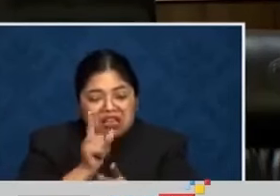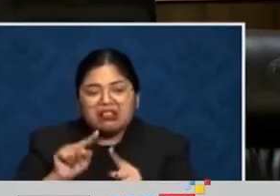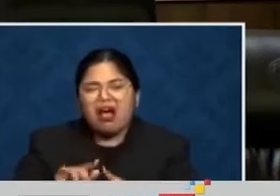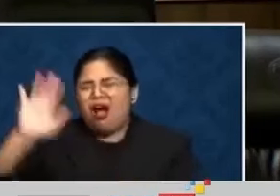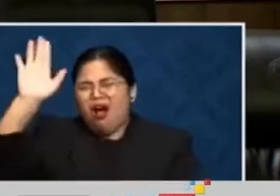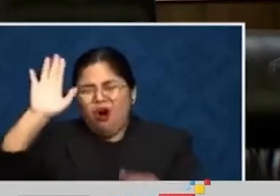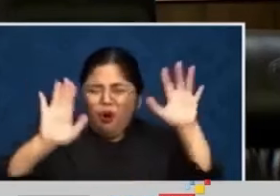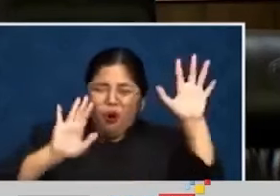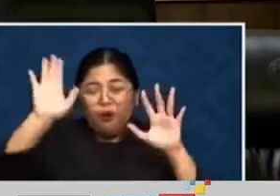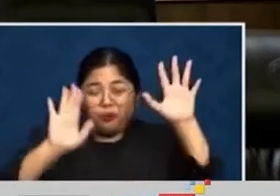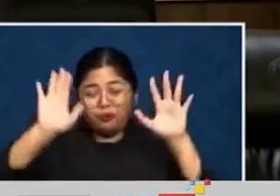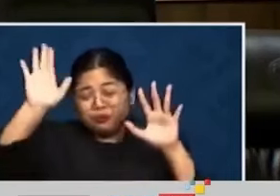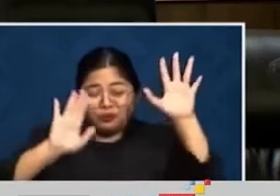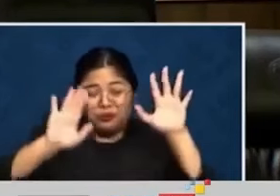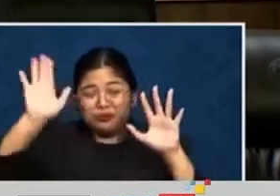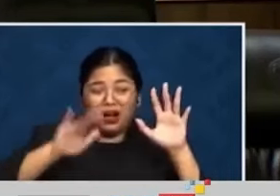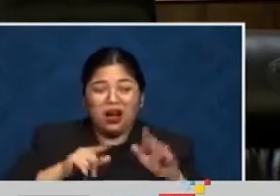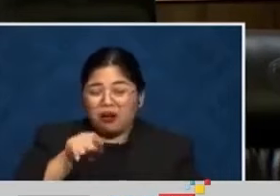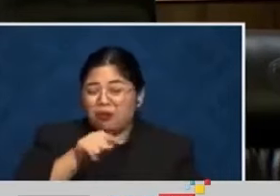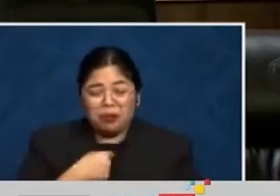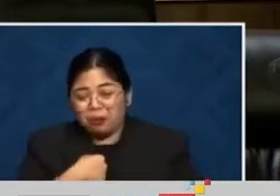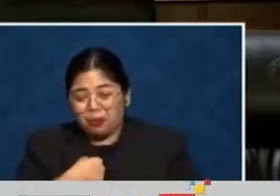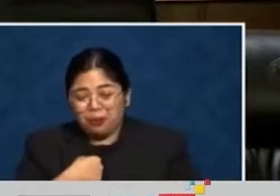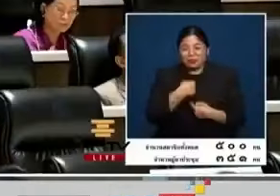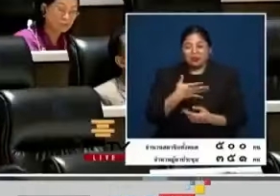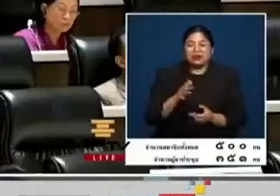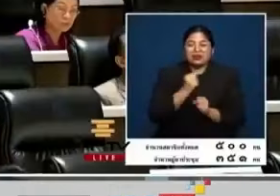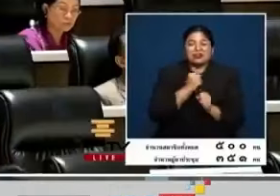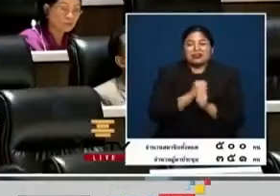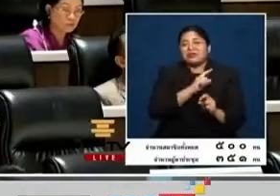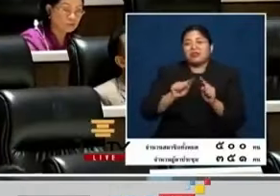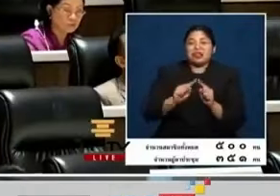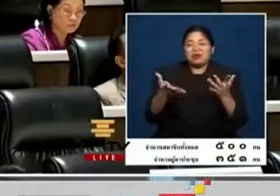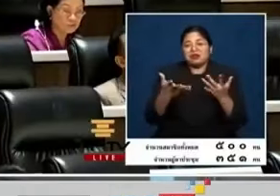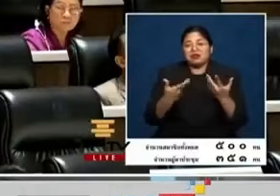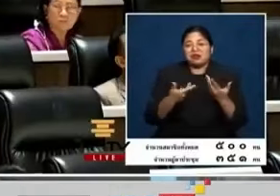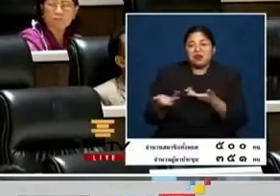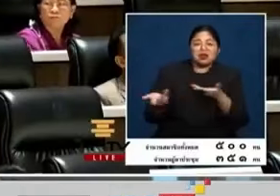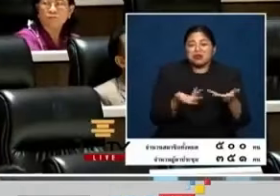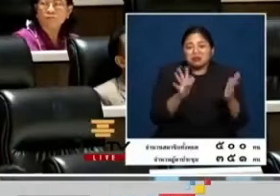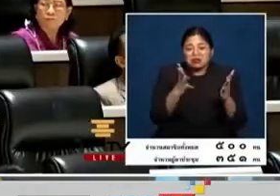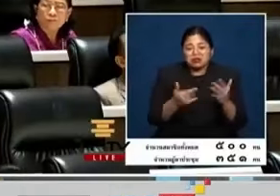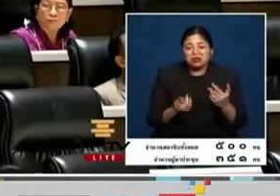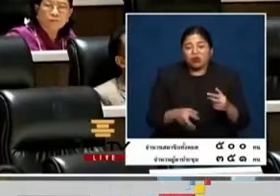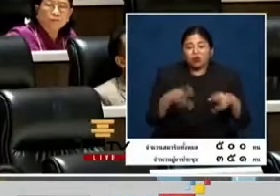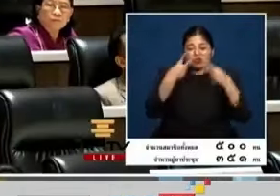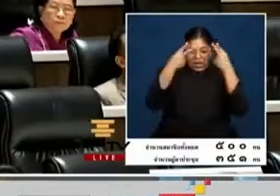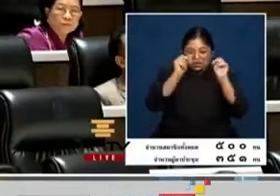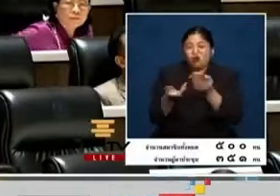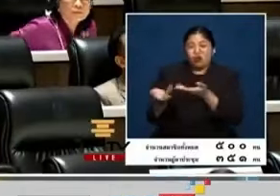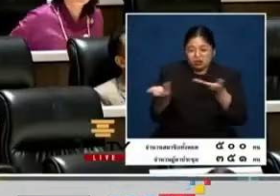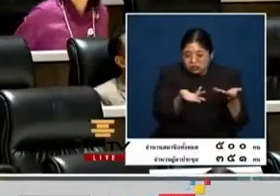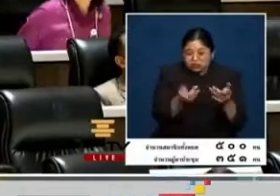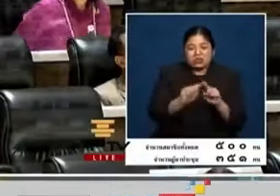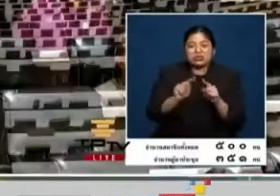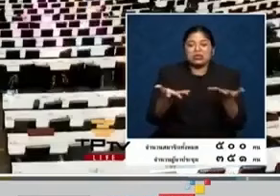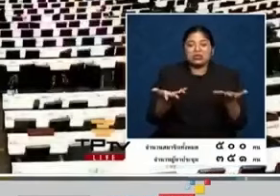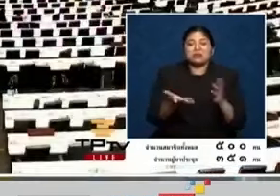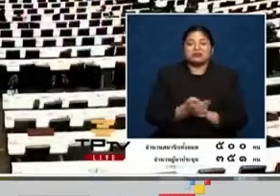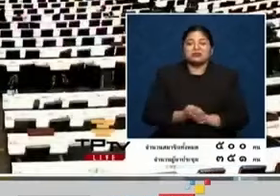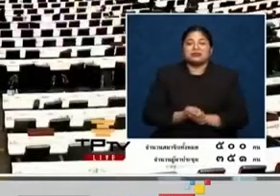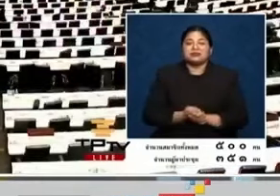ลยนะครับ เอาแล้วนะ เพราะฉะนั้นนี่นายกก็ไม่ได้มา เลยฮะลาออกเถอะครับมันเสียศักดิ์ศรีนะไม่เคยเห็นมาก่อนประมุขฝ่